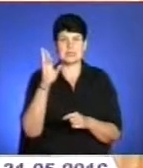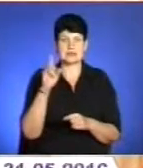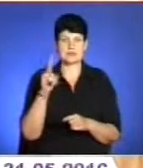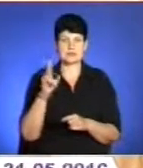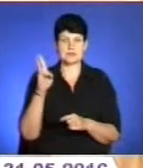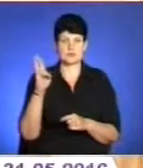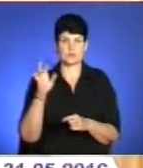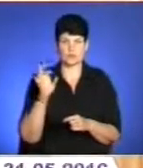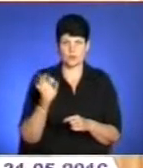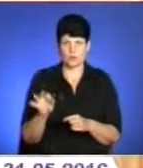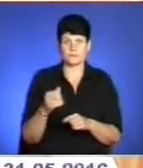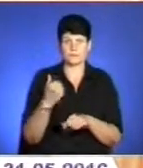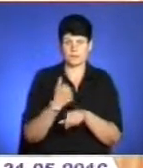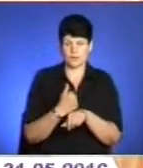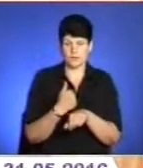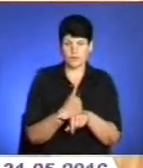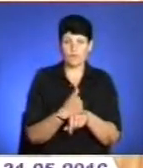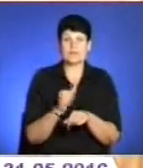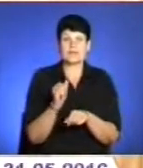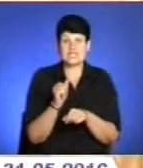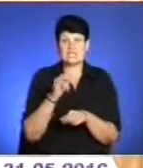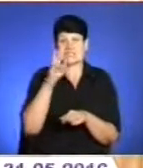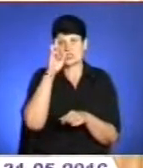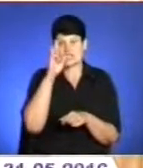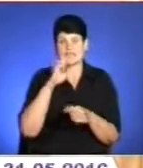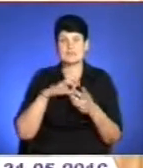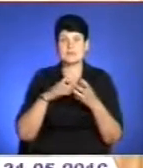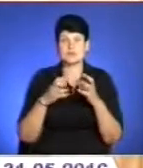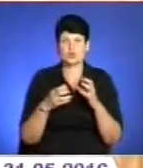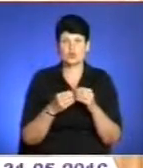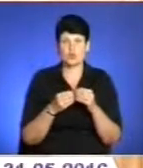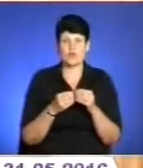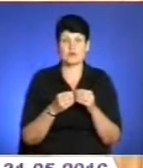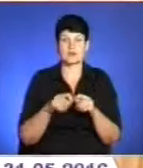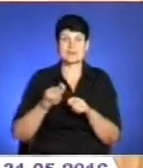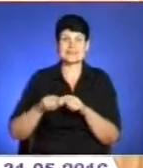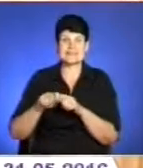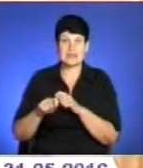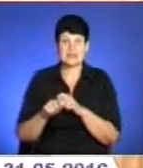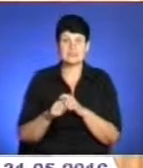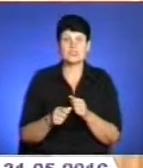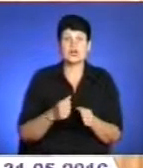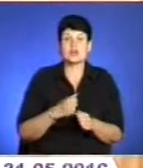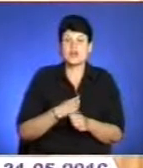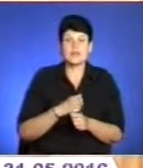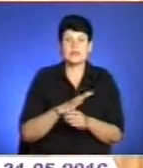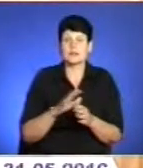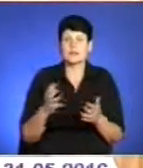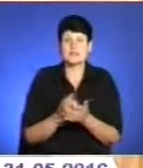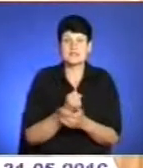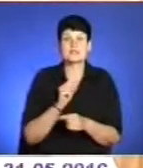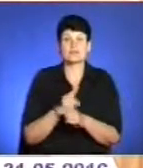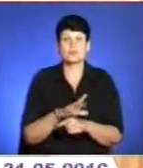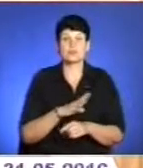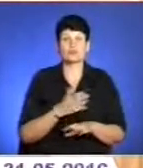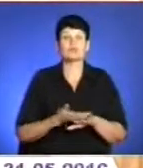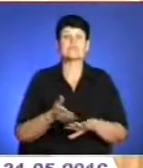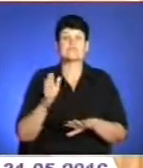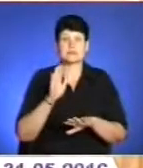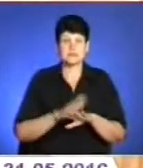були набагато легші, і діти були впевнені в тому, що можуть бути, власне, і